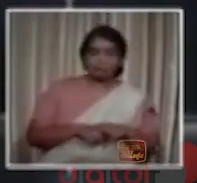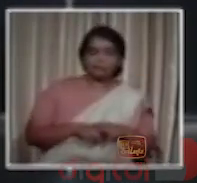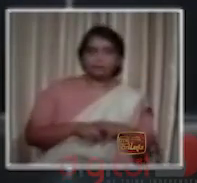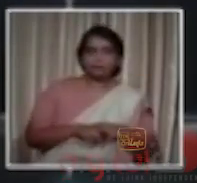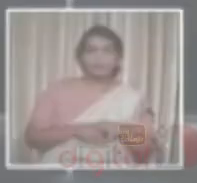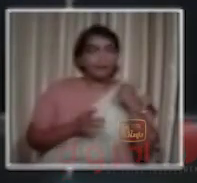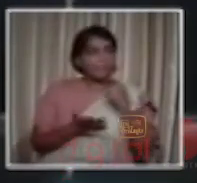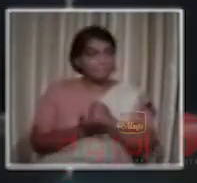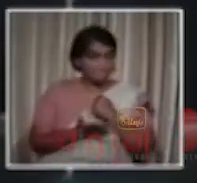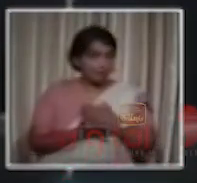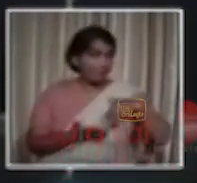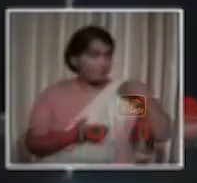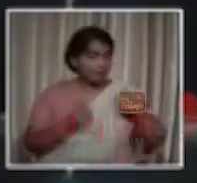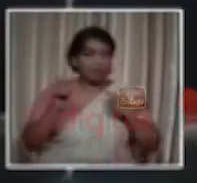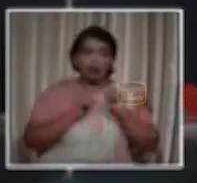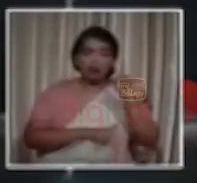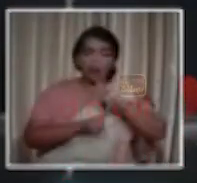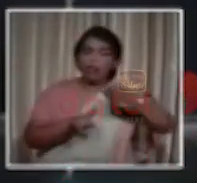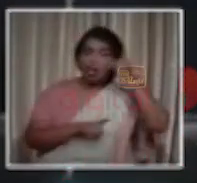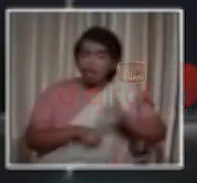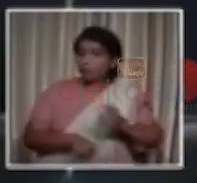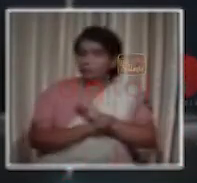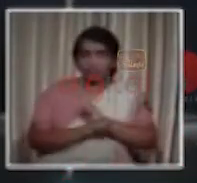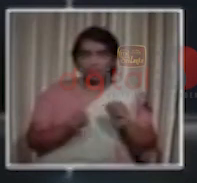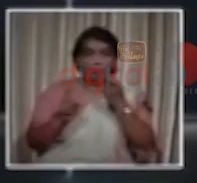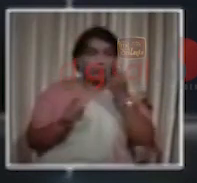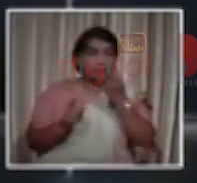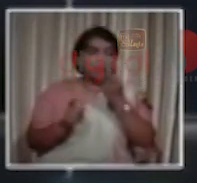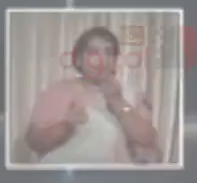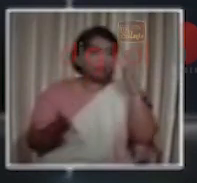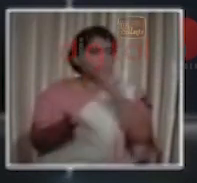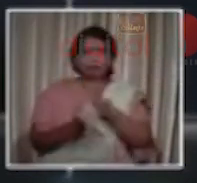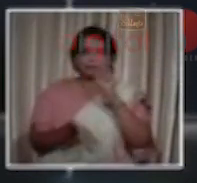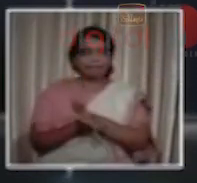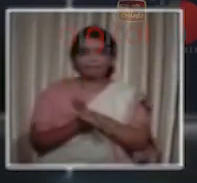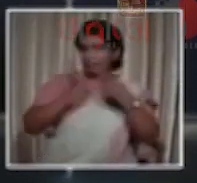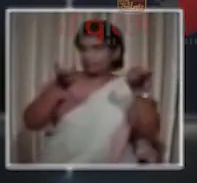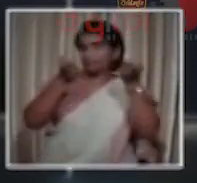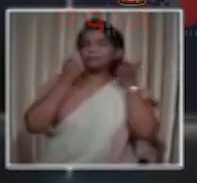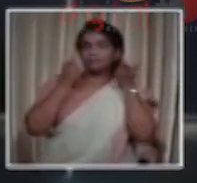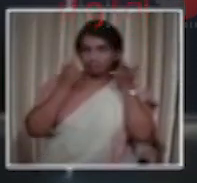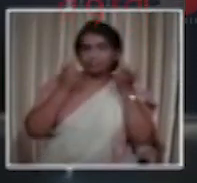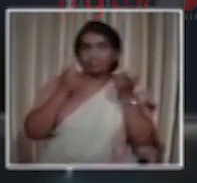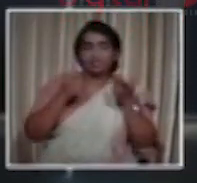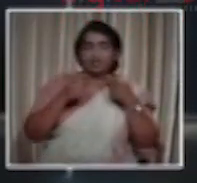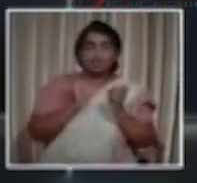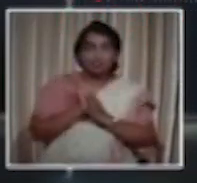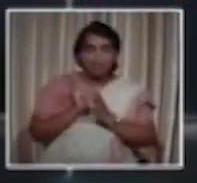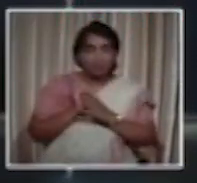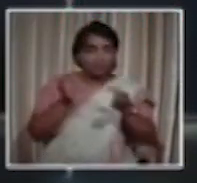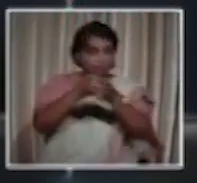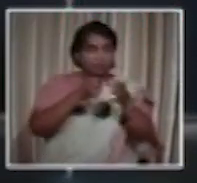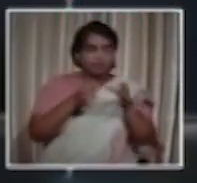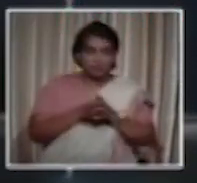මහ බැංකුවට පාර්ලිමේන්තු අනුමැතිය නැතුව මුදල් මුද්‍රණය කරන එක තහනම් කරන්න අපි මේ කොමිටි ක්‍රමය ගෙනාවොත්